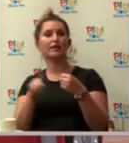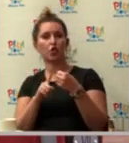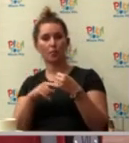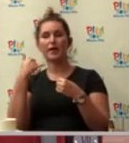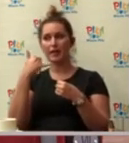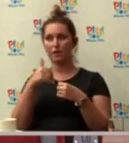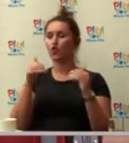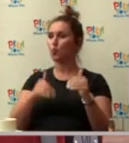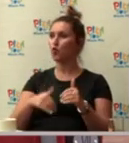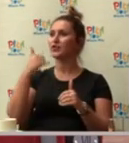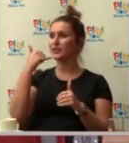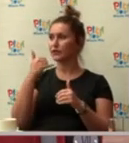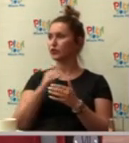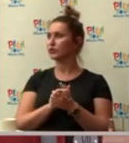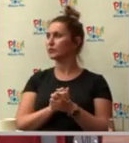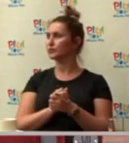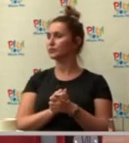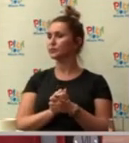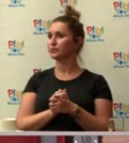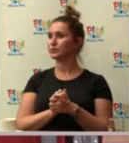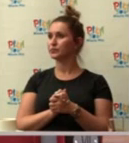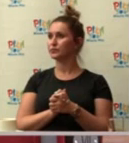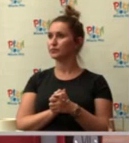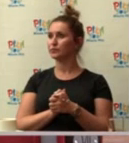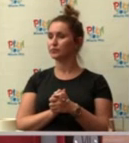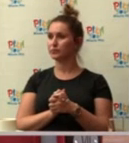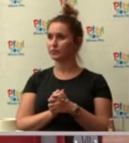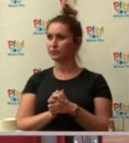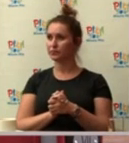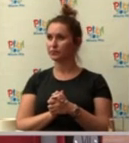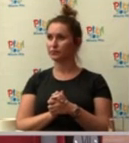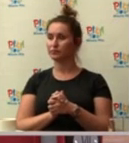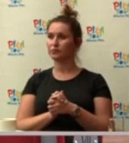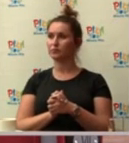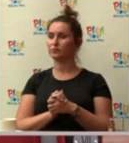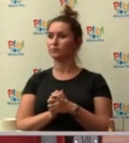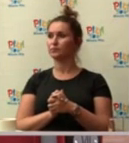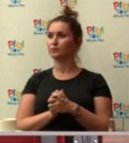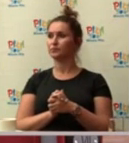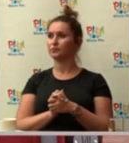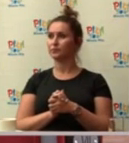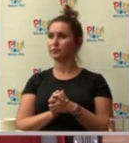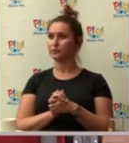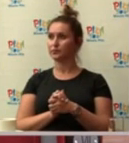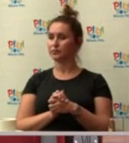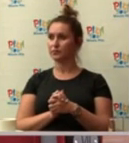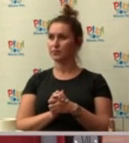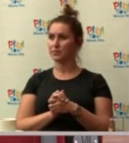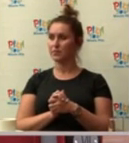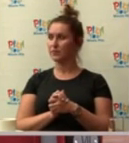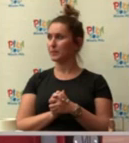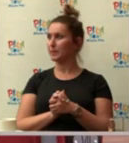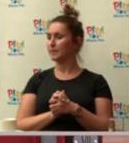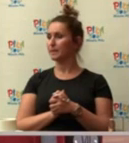801-005-285 oraz wszystkie numery, dwa komórkowe i jeden stacjonalny, do tego dochodzi adres